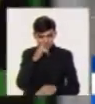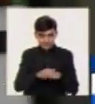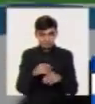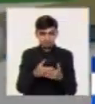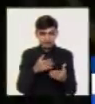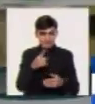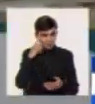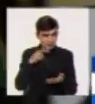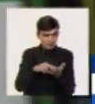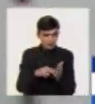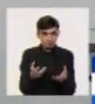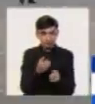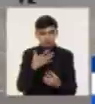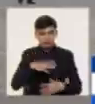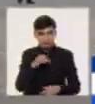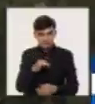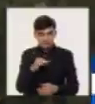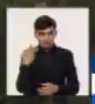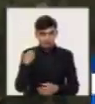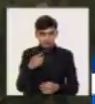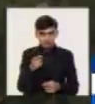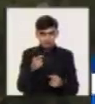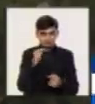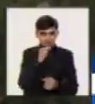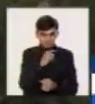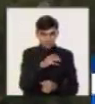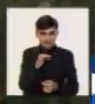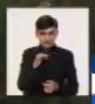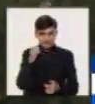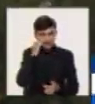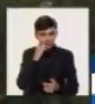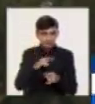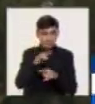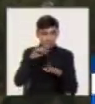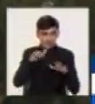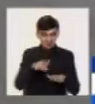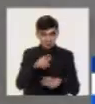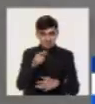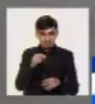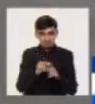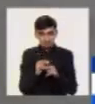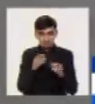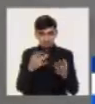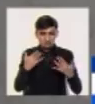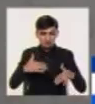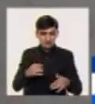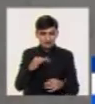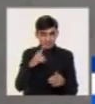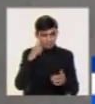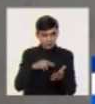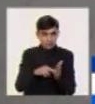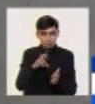бірнеше жылғы жоспарын қолдамаған басшы одан азырақ ақшаға ескі әуежайды қайта жөндеу жұмыстарын жүргіземіз деді. Оны жобалау үшін қазірдің